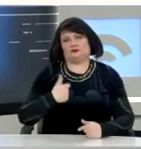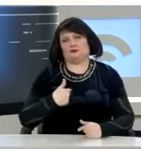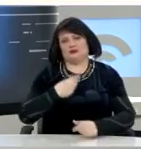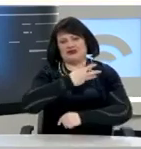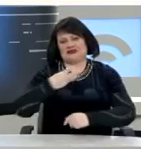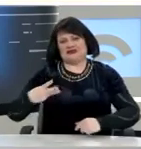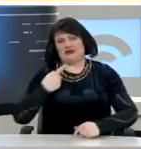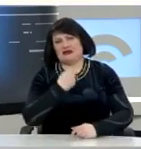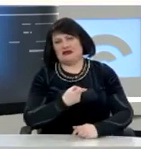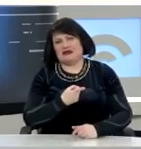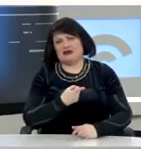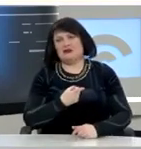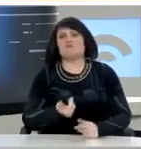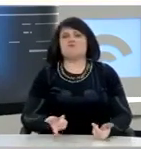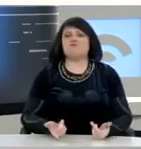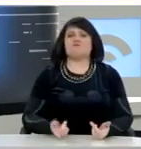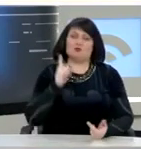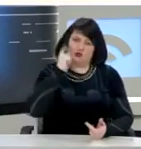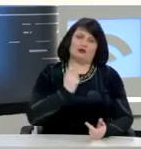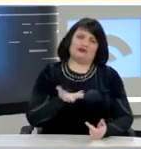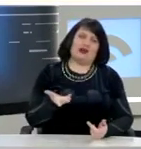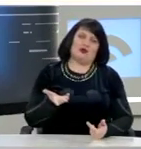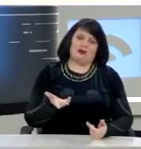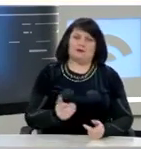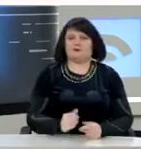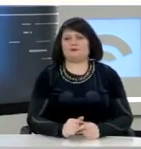ΣΥΡΙΖΑ υποτίθεται, δεν τους